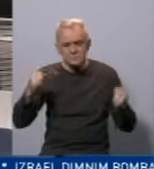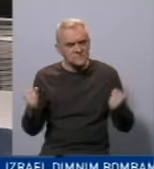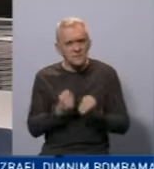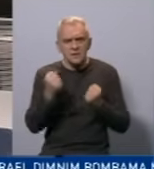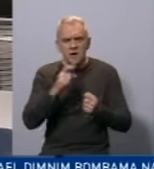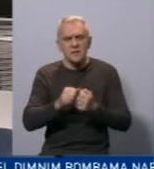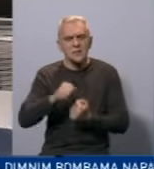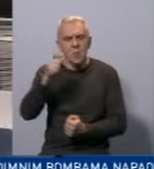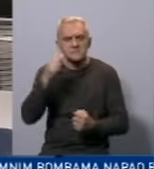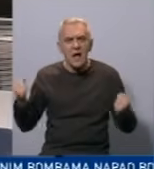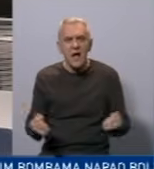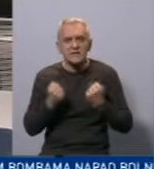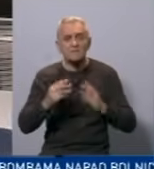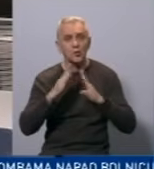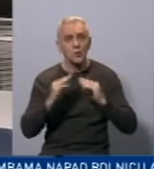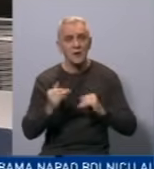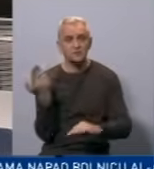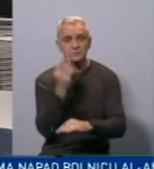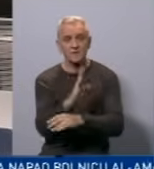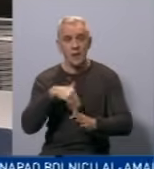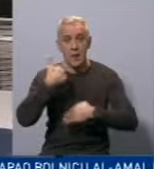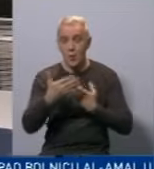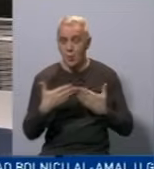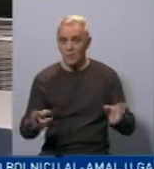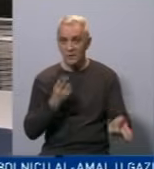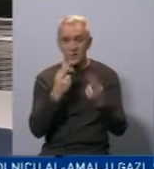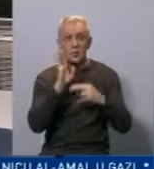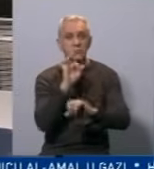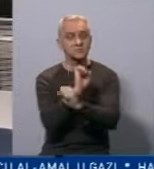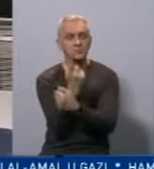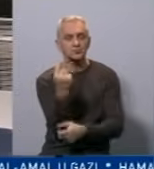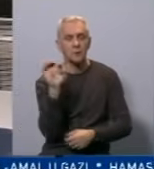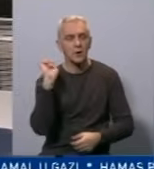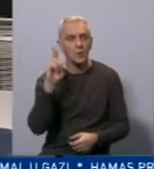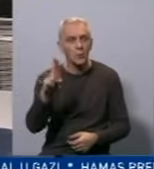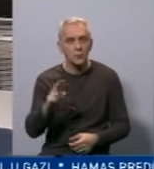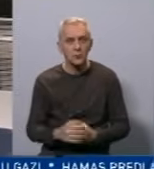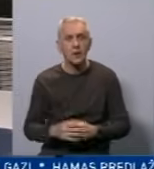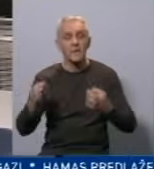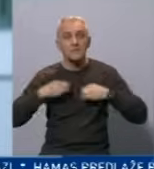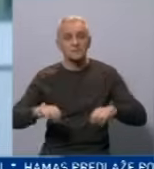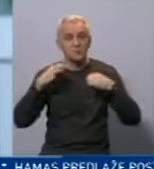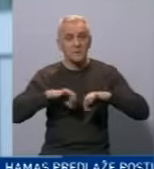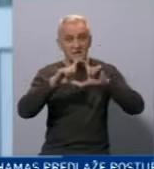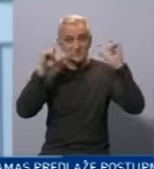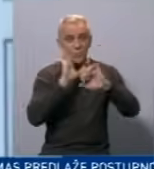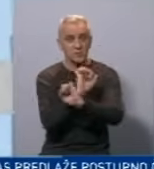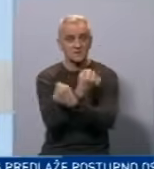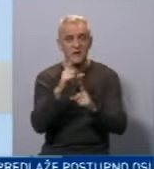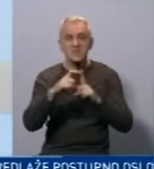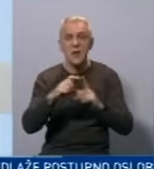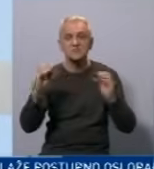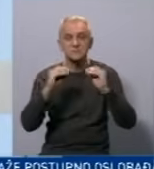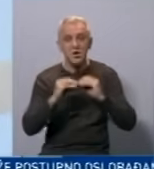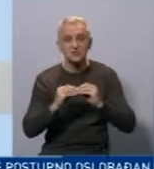Intenzivne diplomatske aktivnosti domaćih zvaničnika nakon otvaranja pregovora Bosne i Hercegovine sa Evropskom unijom. Predsjedavajući predsjedništva Bosne